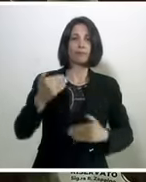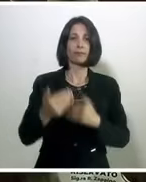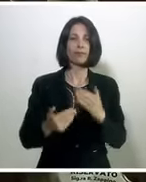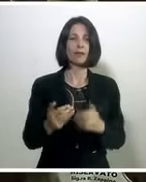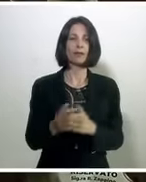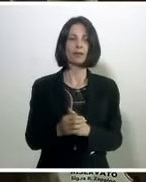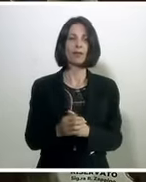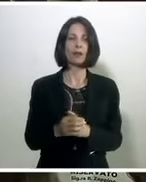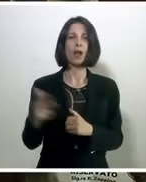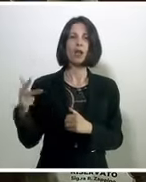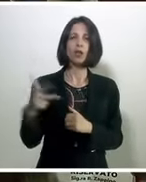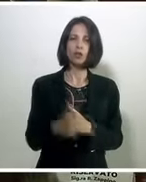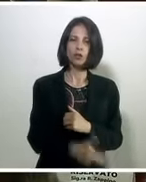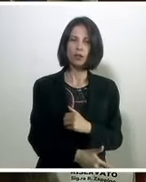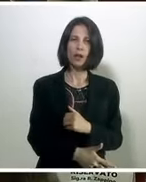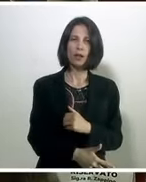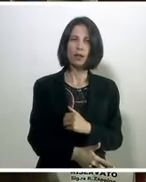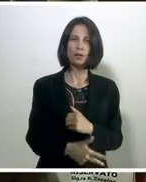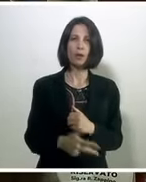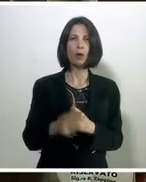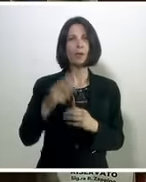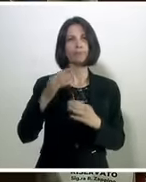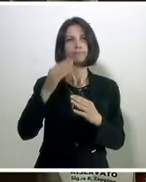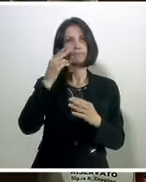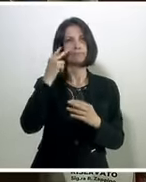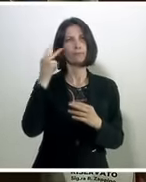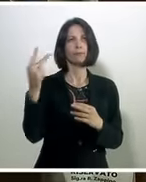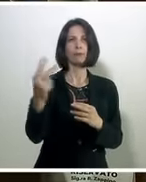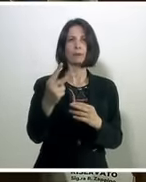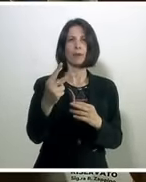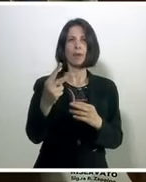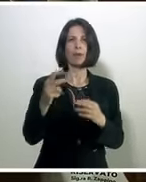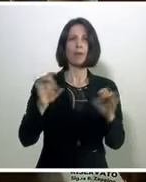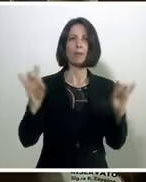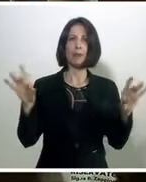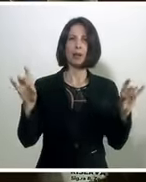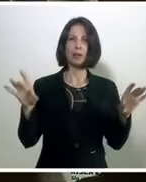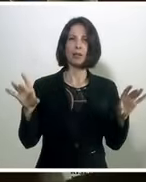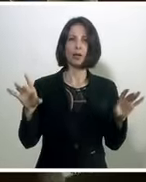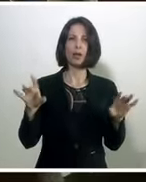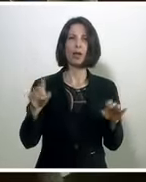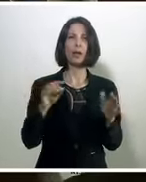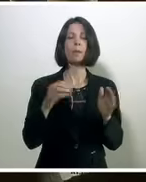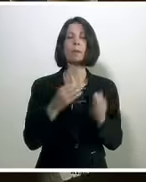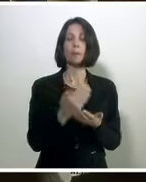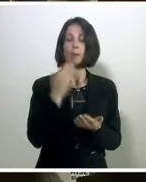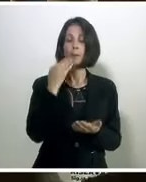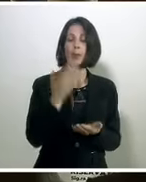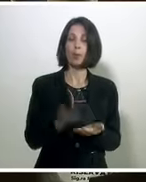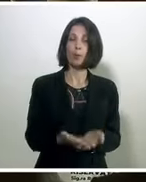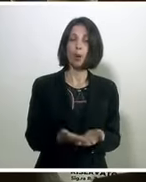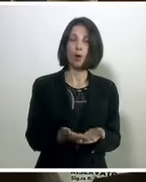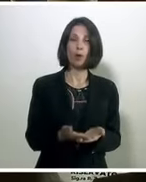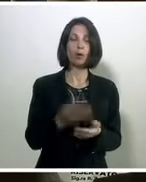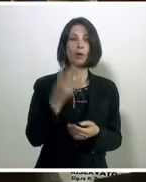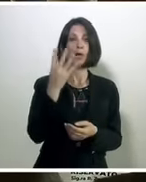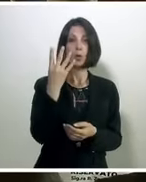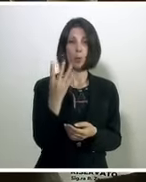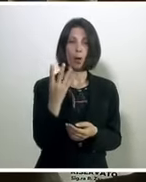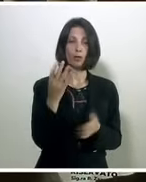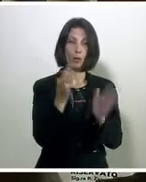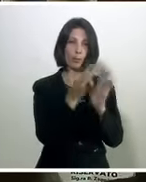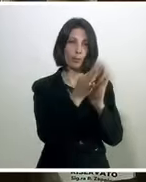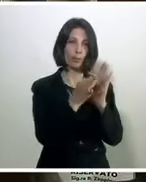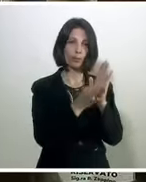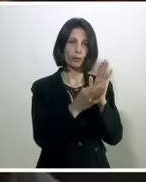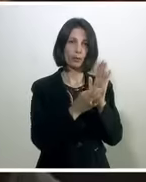socialismo come sola prospettiva di liberazione propone quattro punti per la soluzione del problema dei giovani in primo luogo il lavoro